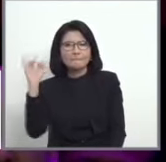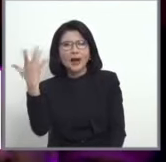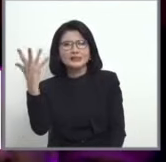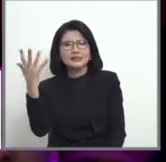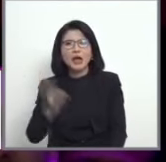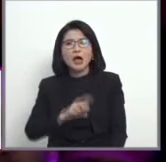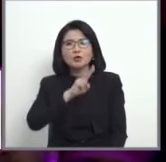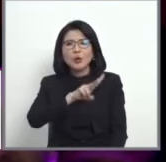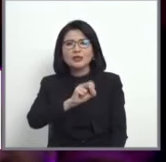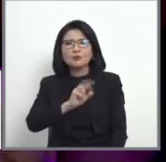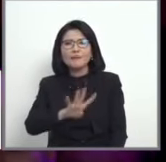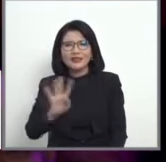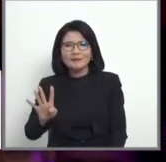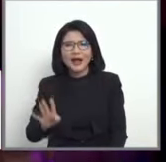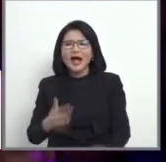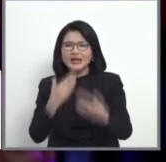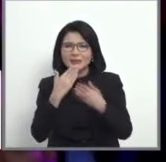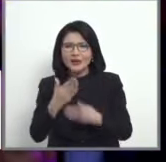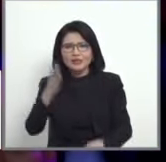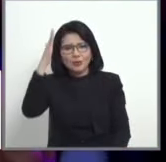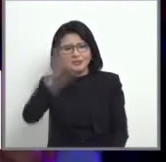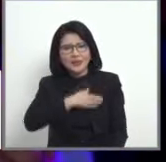2045 Terima kasih wasalamualaikum warahmatullahi wabarakatuh